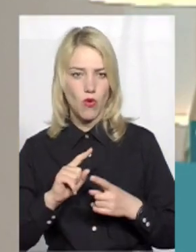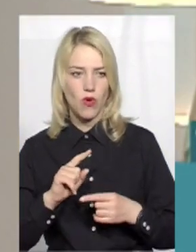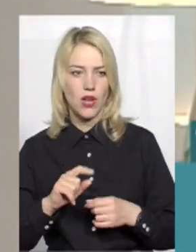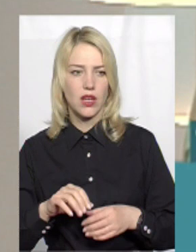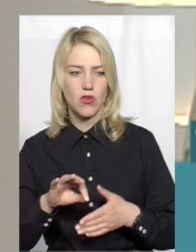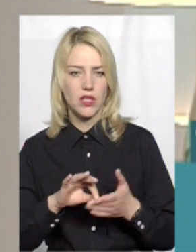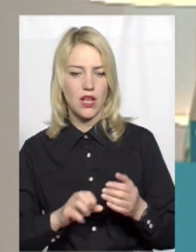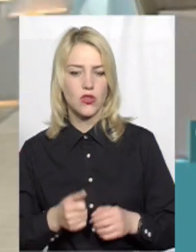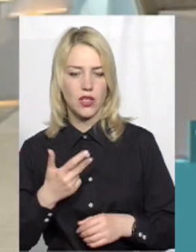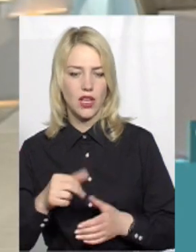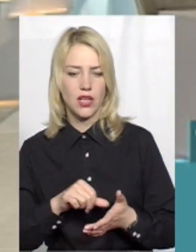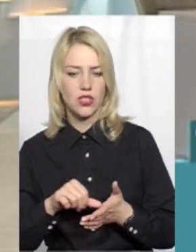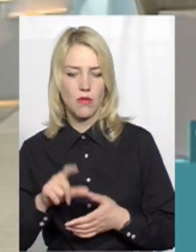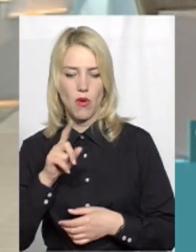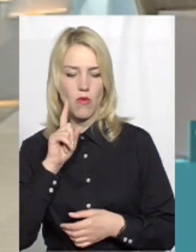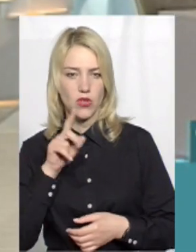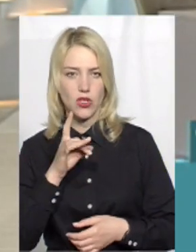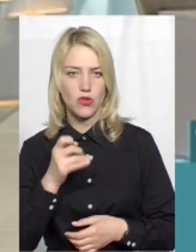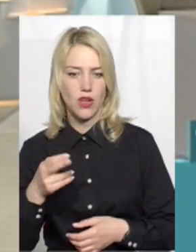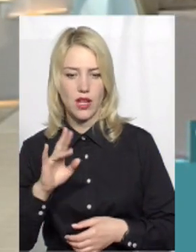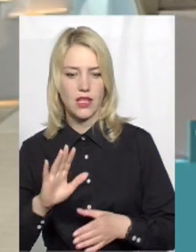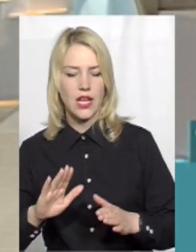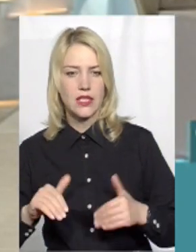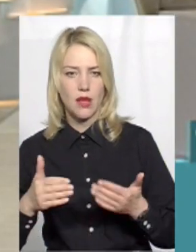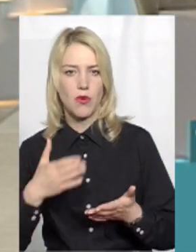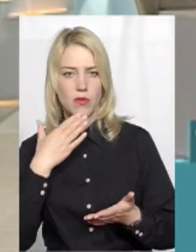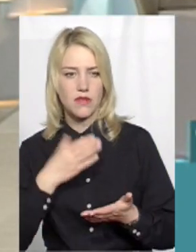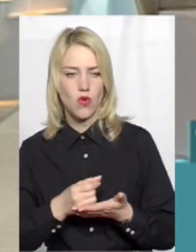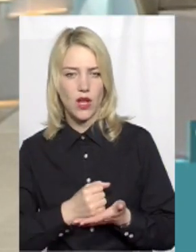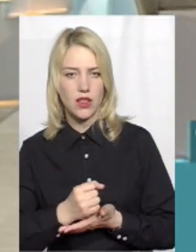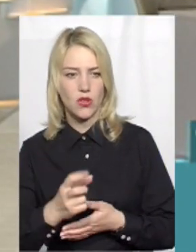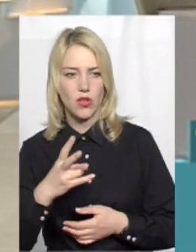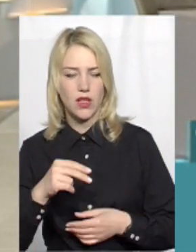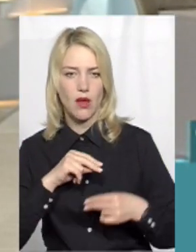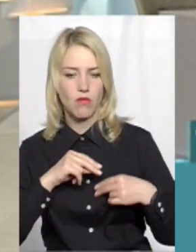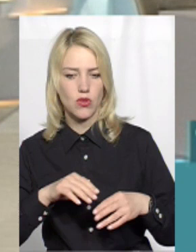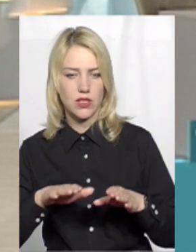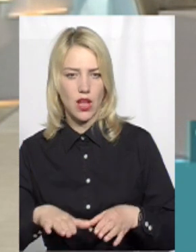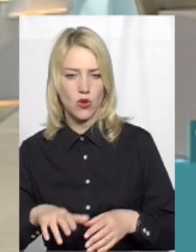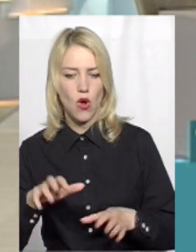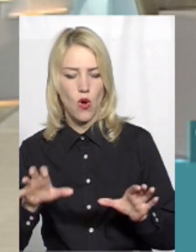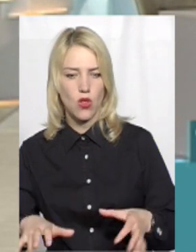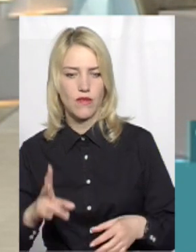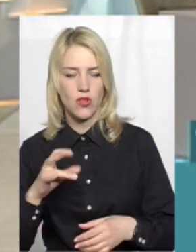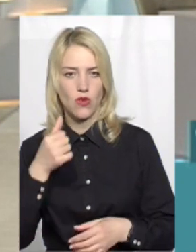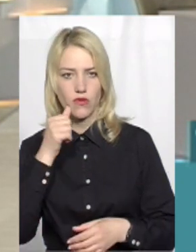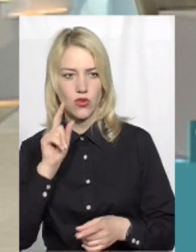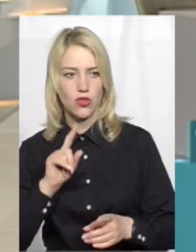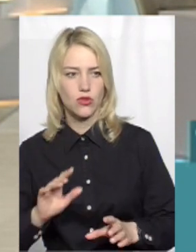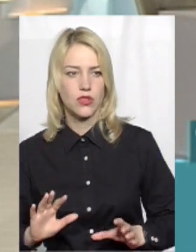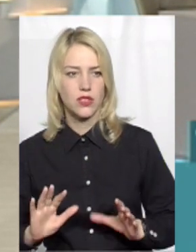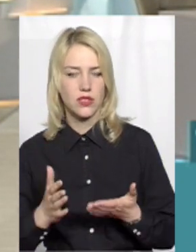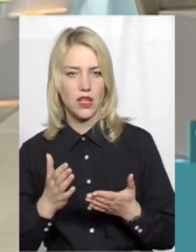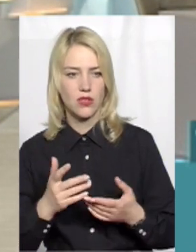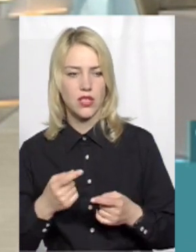одразу декілька членів молодіжної ради запропонували свою кандидатуру на посаду голови. Але вчора щось